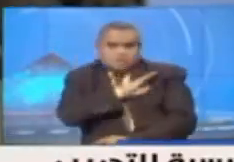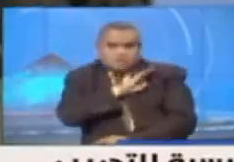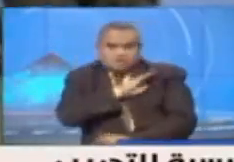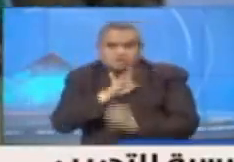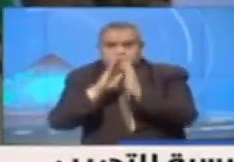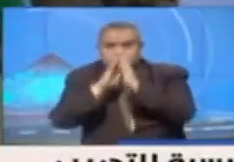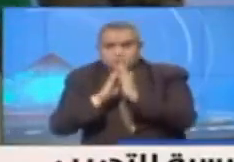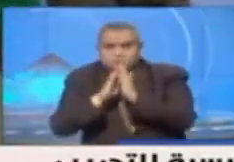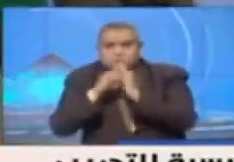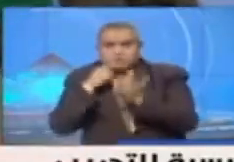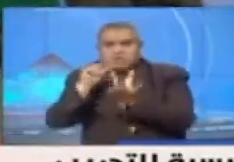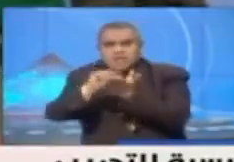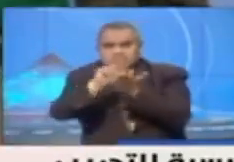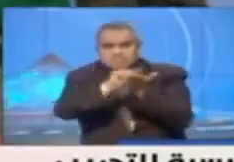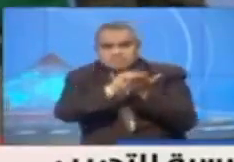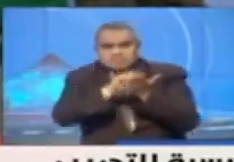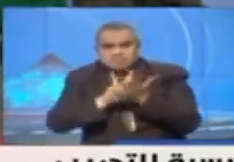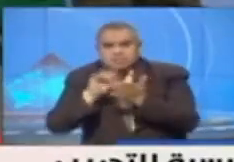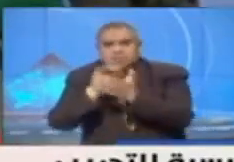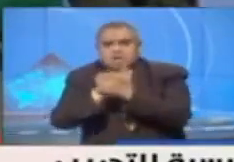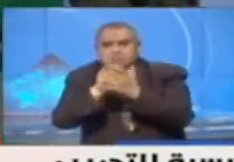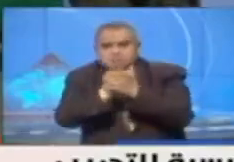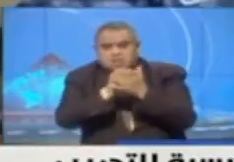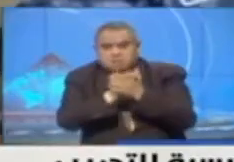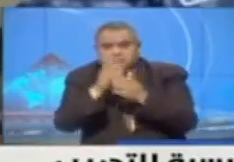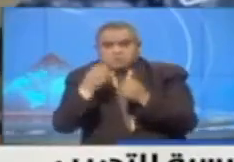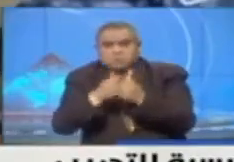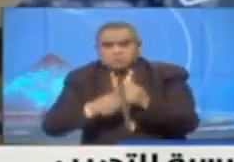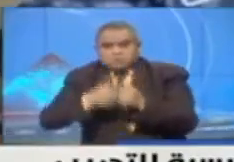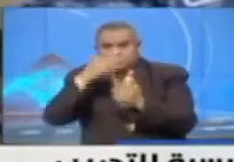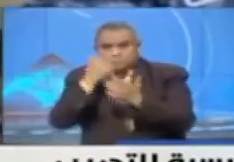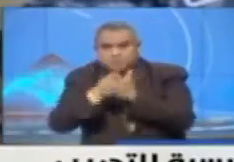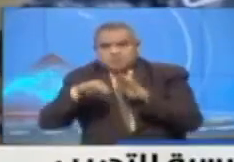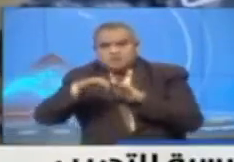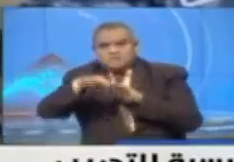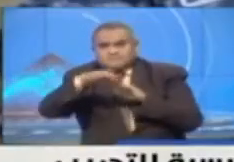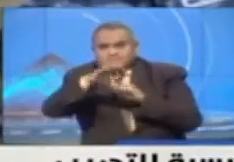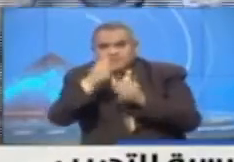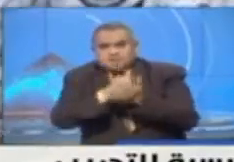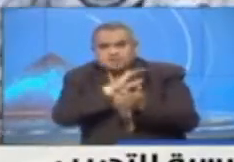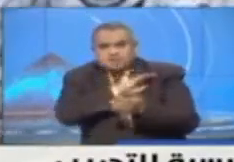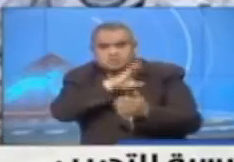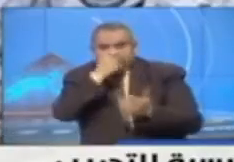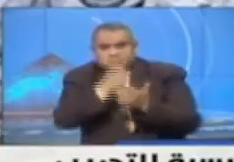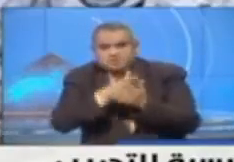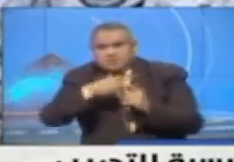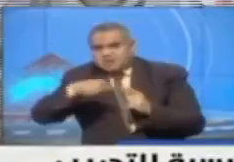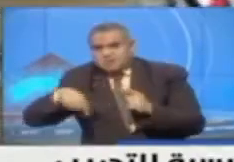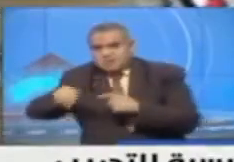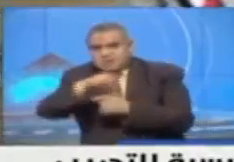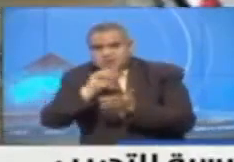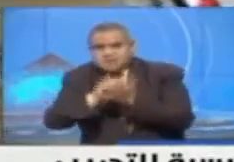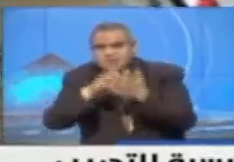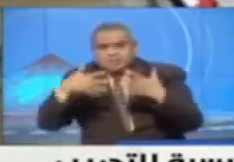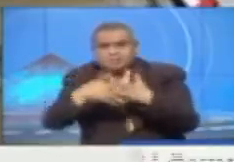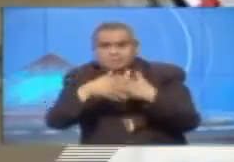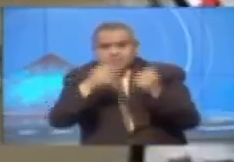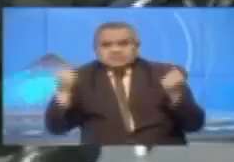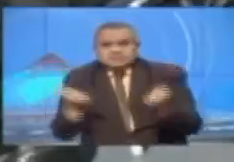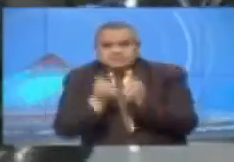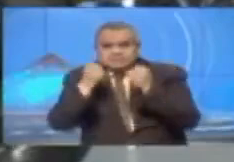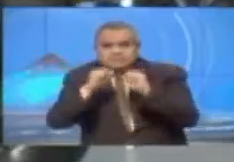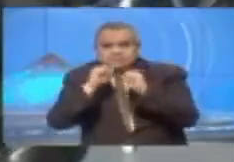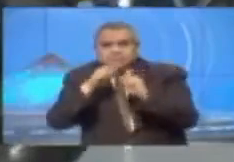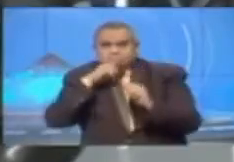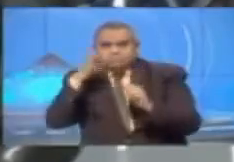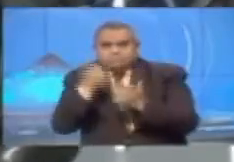المصرية والدول الشقيقة والصديقة وعدد من الملحقين العسكريين لمختلف الدول المشاركة بالتدريب